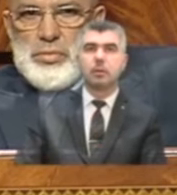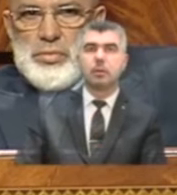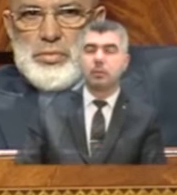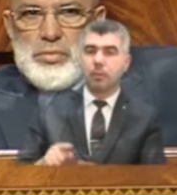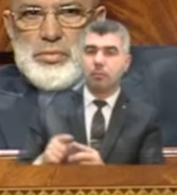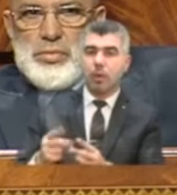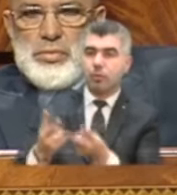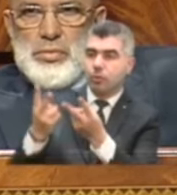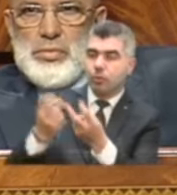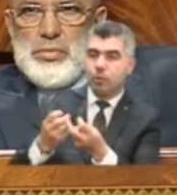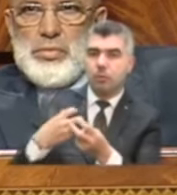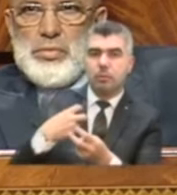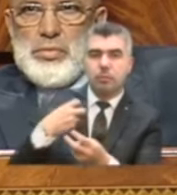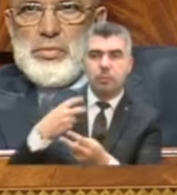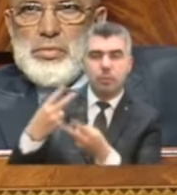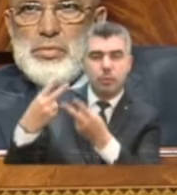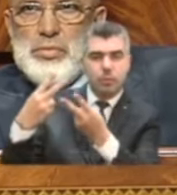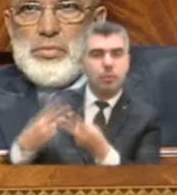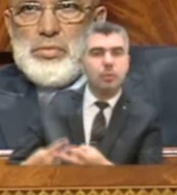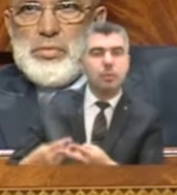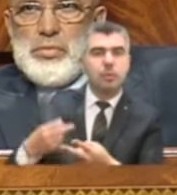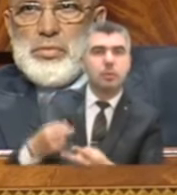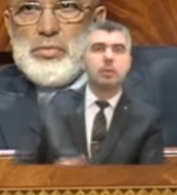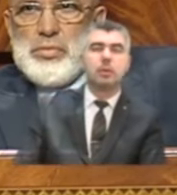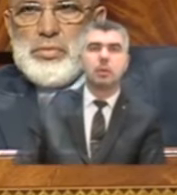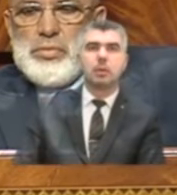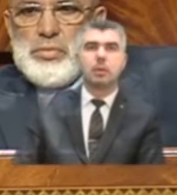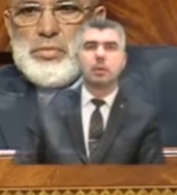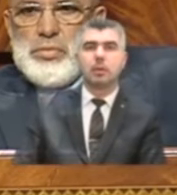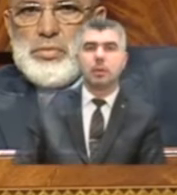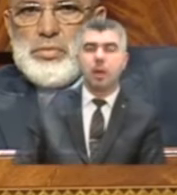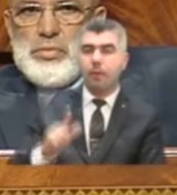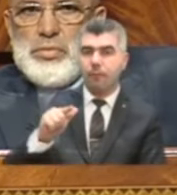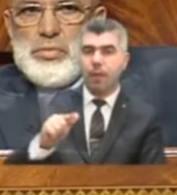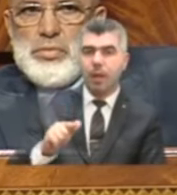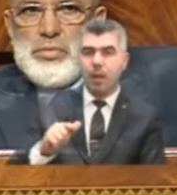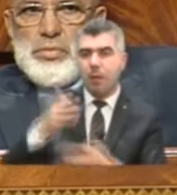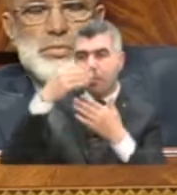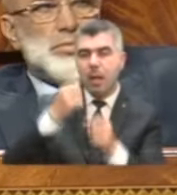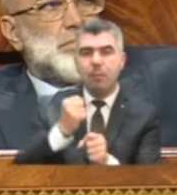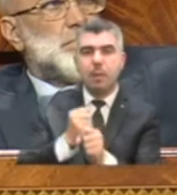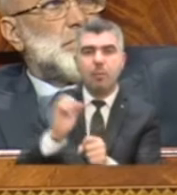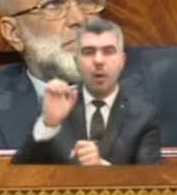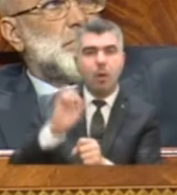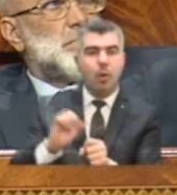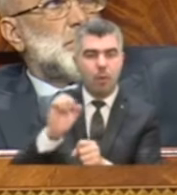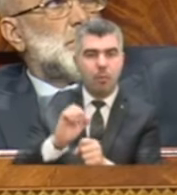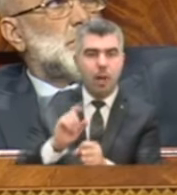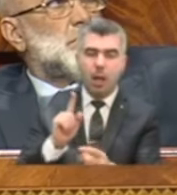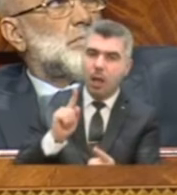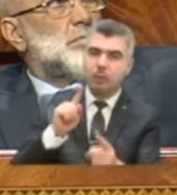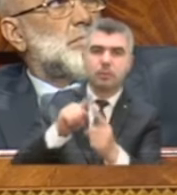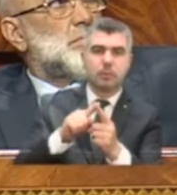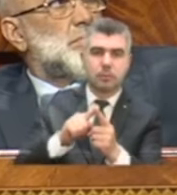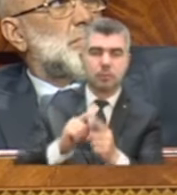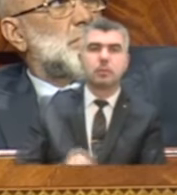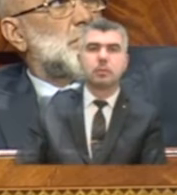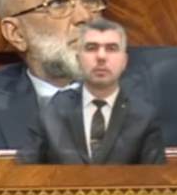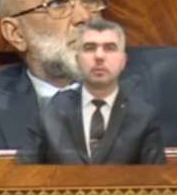بها رجال الأعمال والمستثمرين، وخاصة سميت الجالية المغربية. ولهذا أعطيوا الاهتمام أكثر،